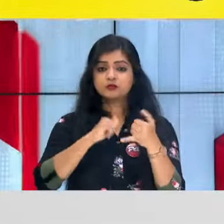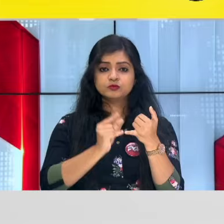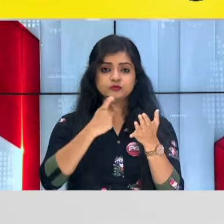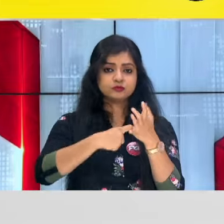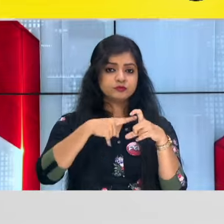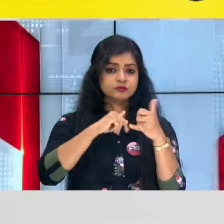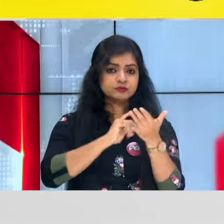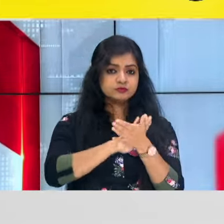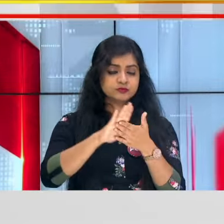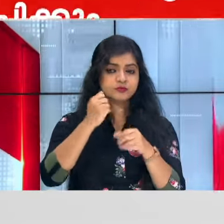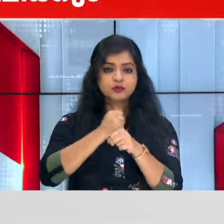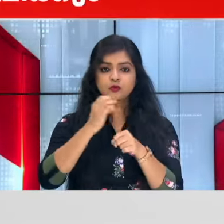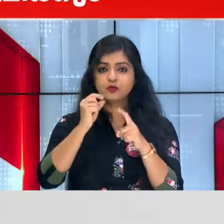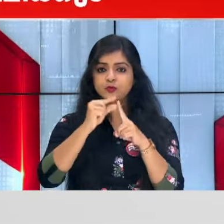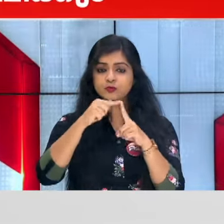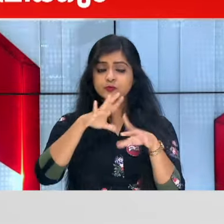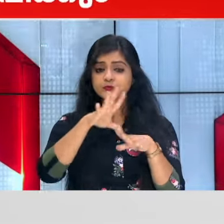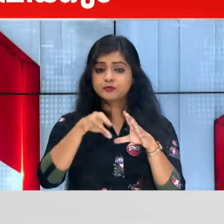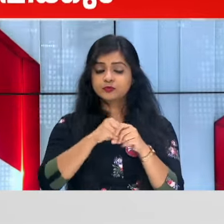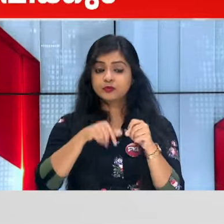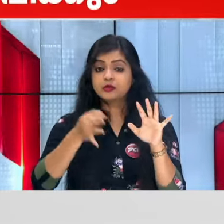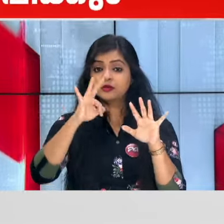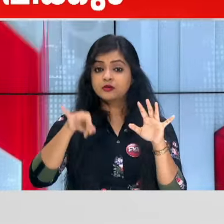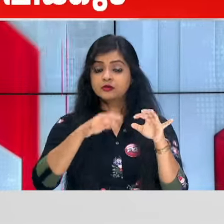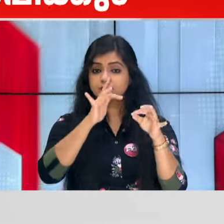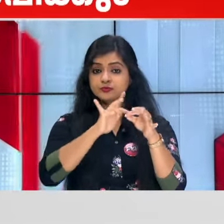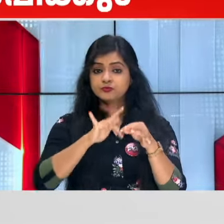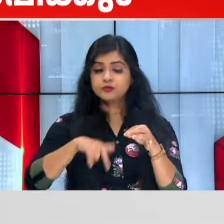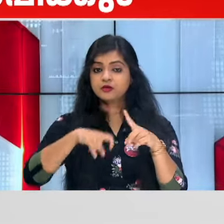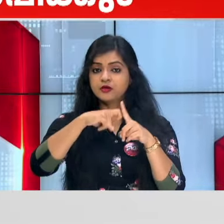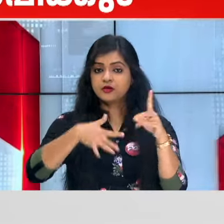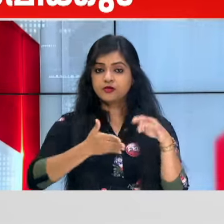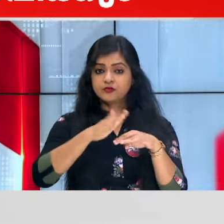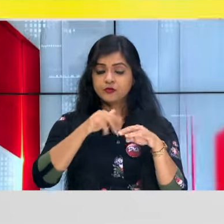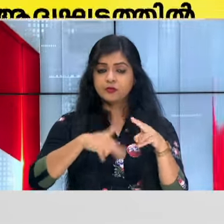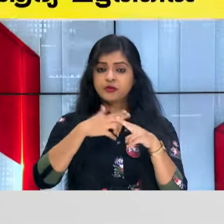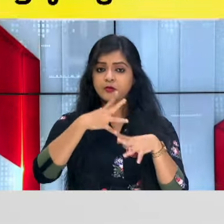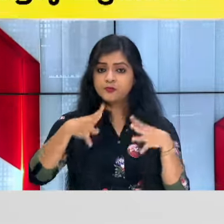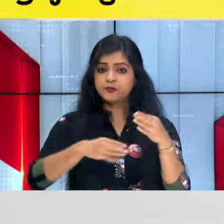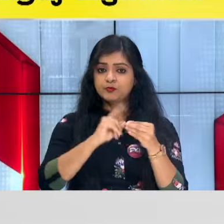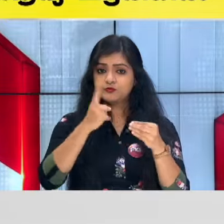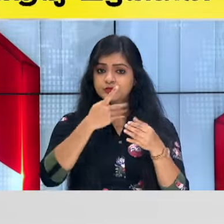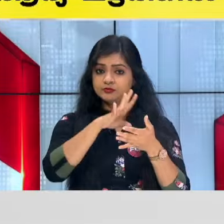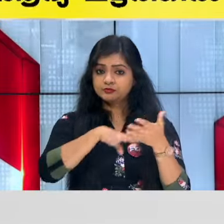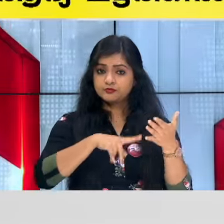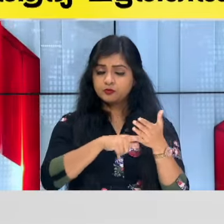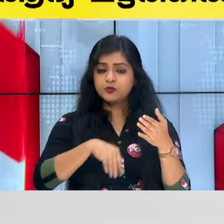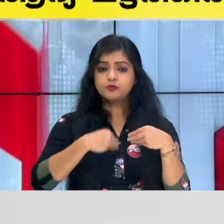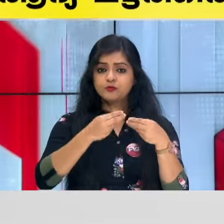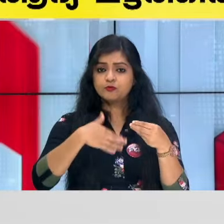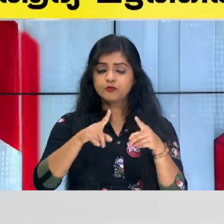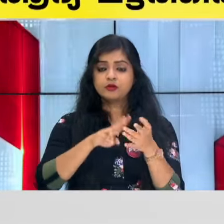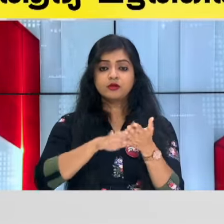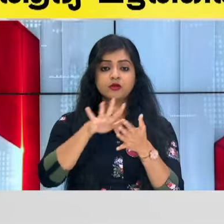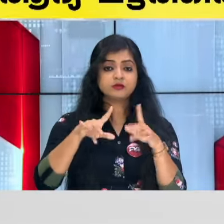പേരുകൾ 8 മണ്ഡലങ്ങൾ കേരളത്തിലേതായി ആദ്യ പട്ടികയിൽ ഇടം പിടിക്കുമെന്നാണ് BJP ദേശീയ നേതൃത്വത്തിൽ നിന്നും ലഭിക്കുന്ന